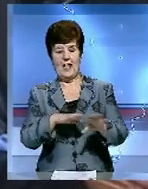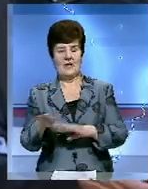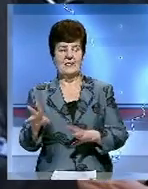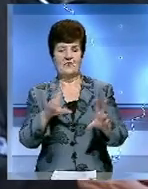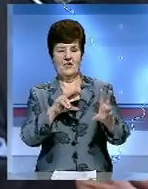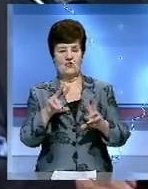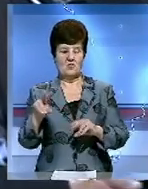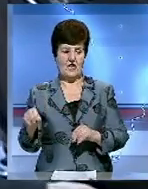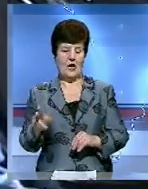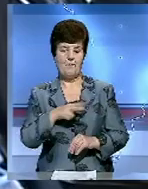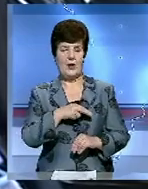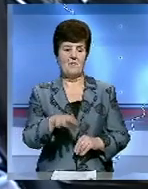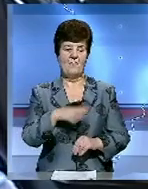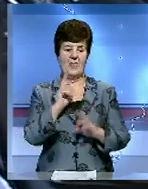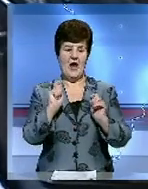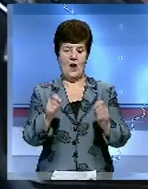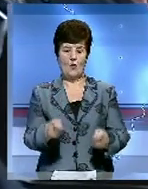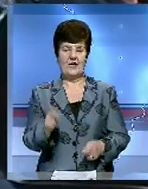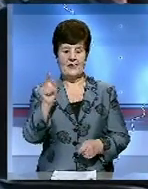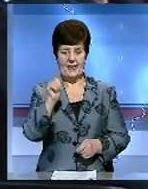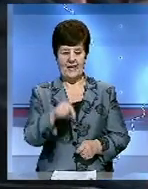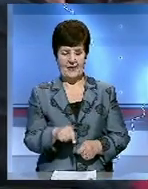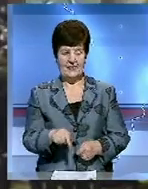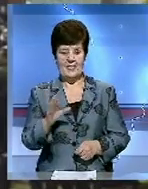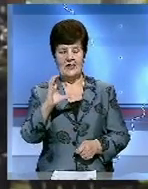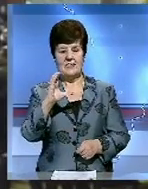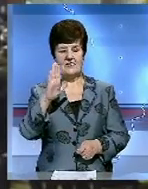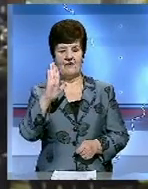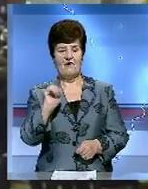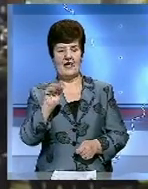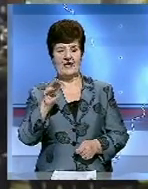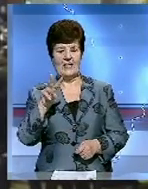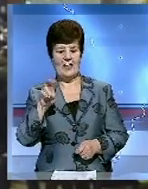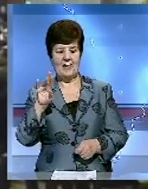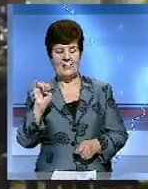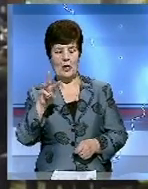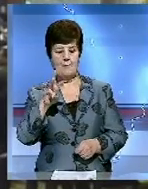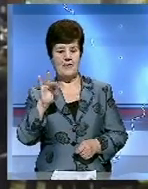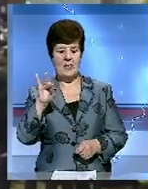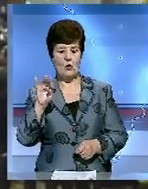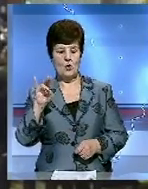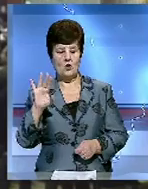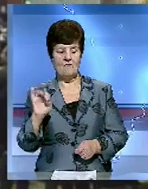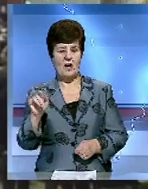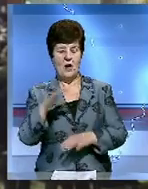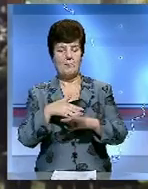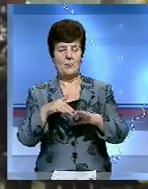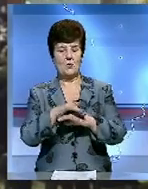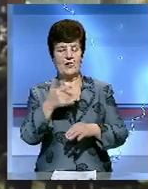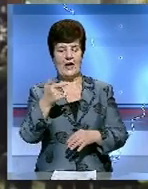Premiul va fi acordat de către Svetlana Mironova, șefa Oficiului Avocatului Poporului din Găgăuzia.